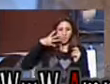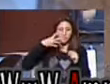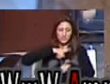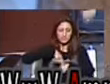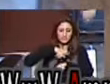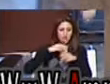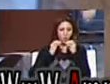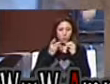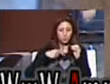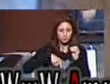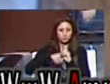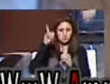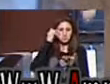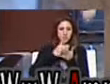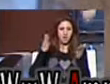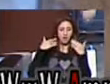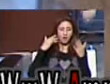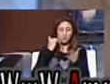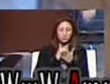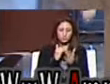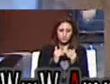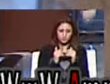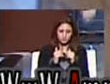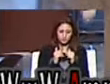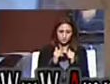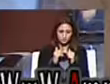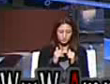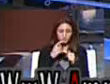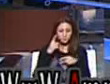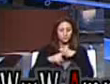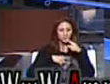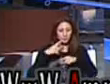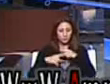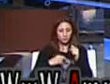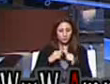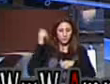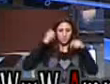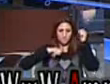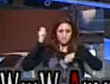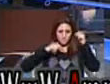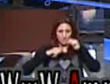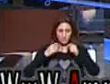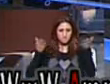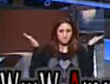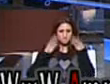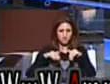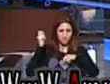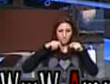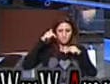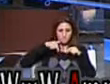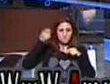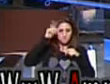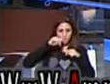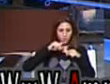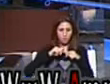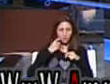القادمه؟ والله ما زالت سوء الاحوال الجويه مستمره. امطار هتكون غزيره غدا ان شاء الله